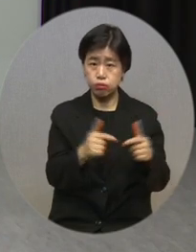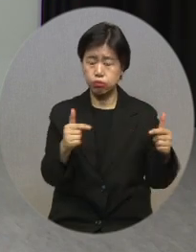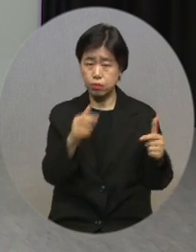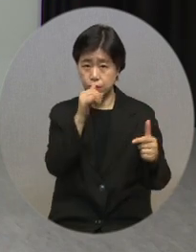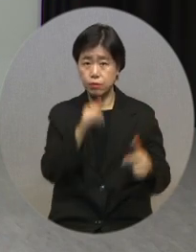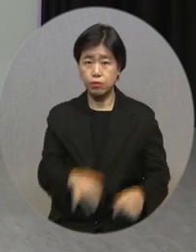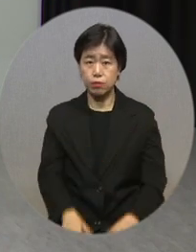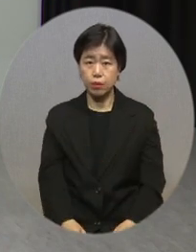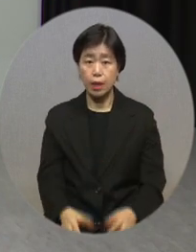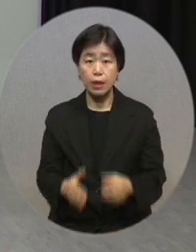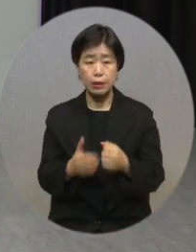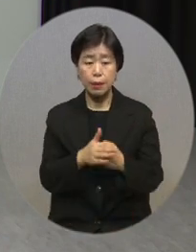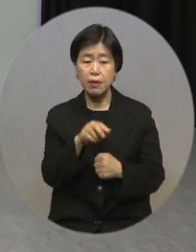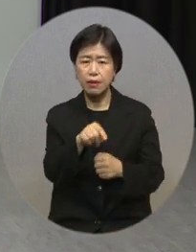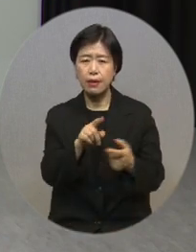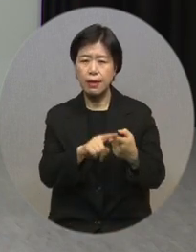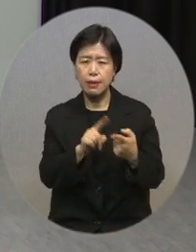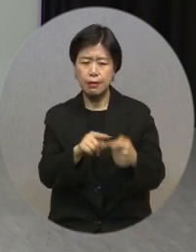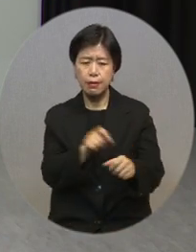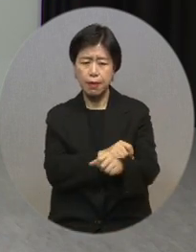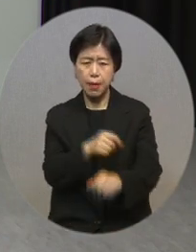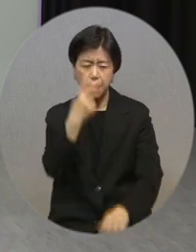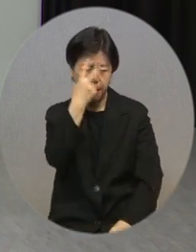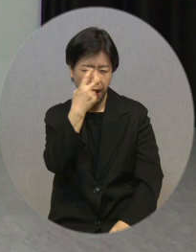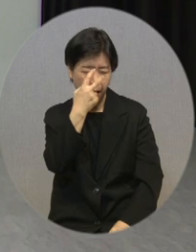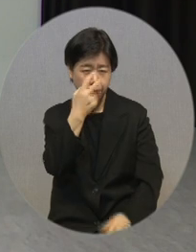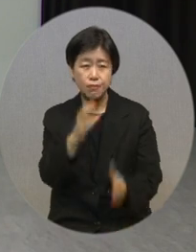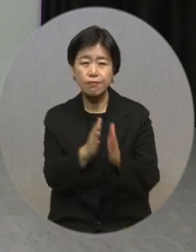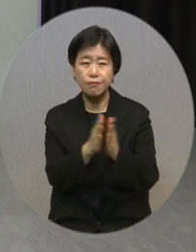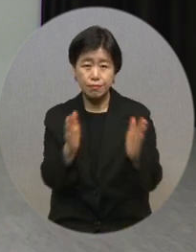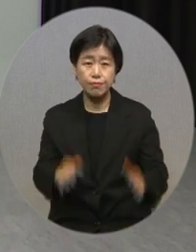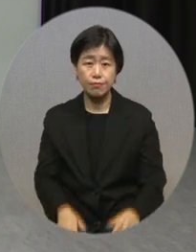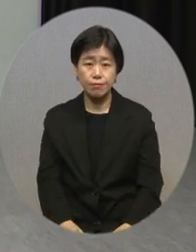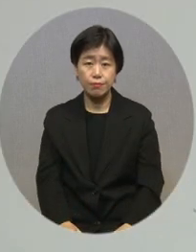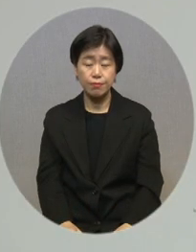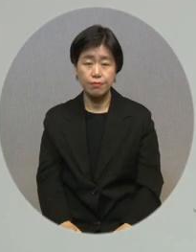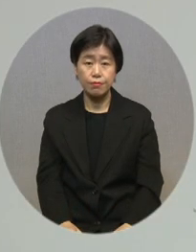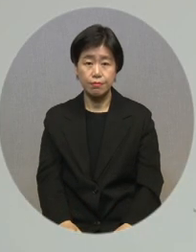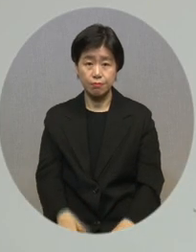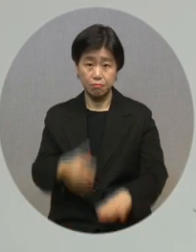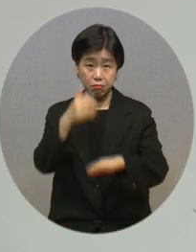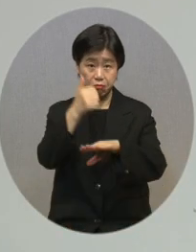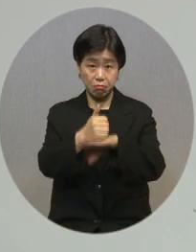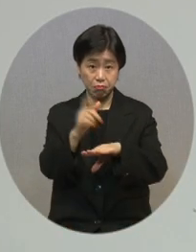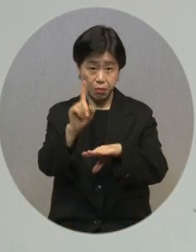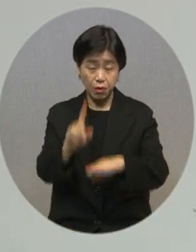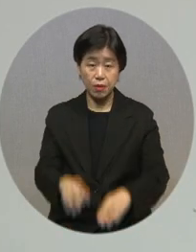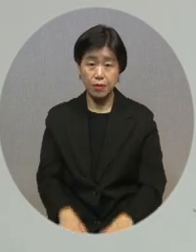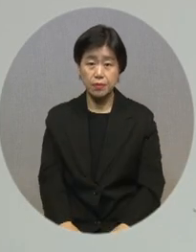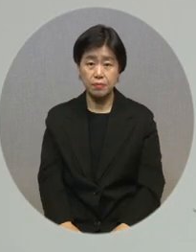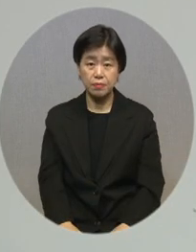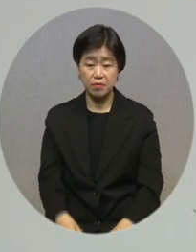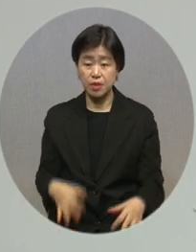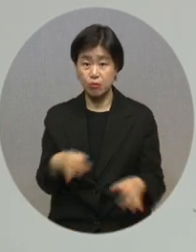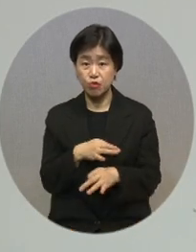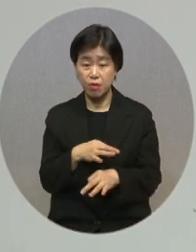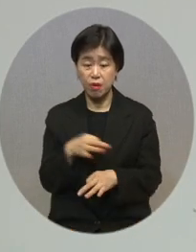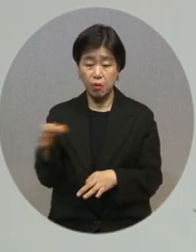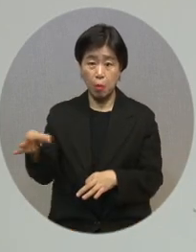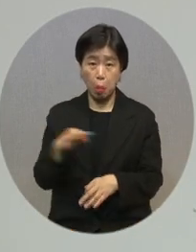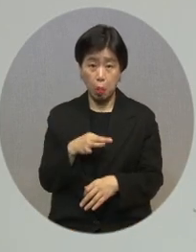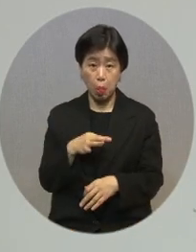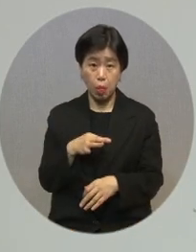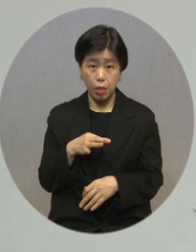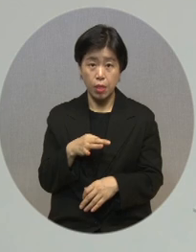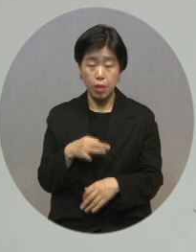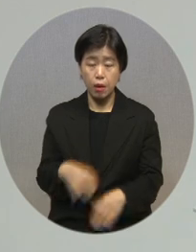저희들이 이번에 그 특별 그 감사를 한번 실시해봤습니다. 네, 그랬더니. 그랬더니 그 산재 그 이제 부정수급이라고 하죠. 네. 요건이